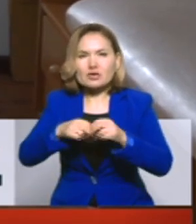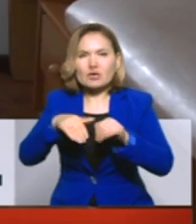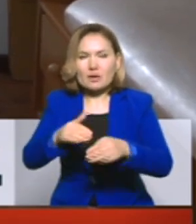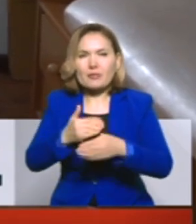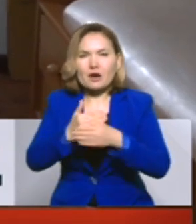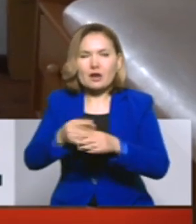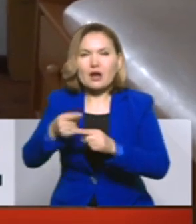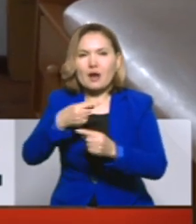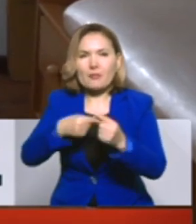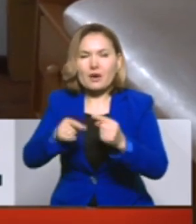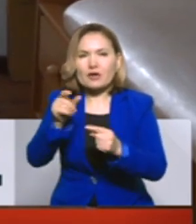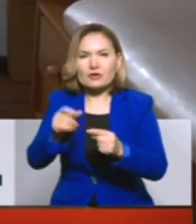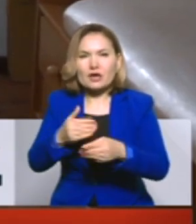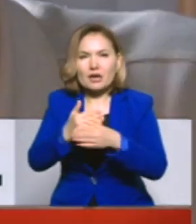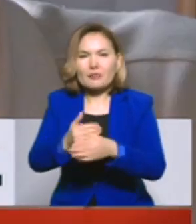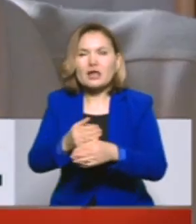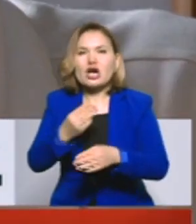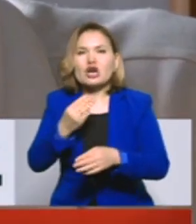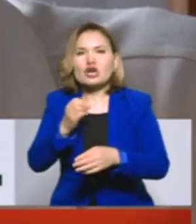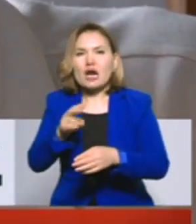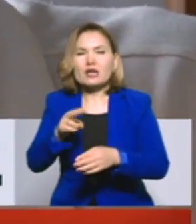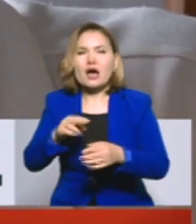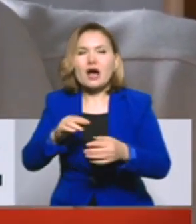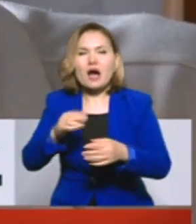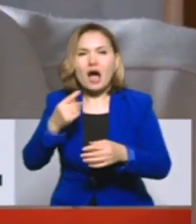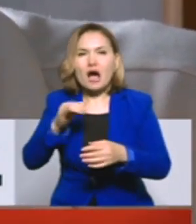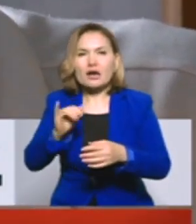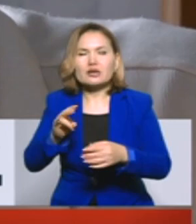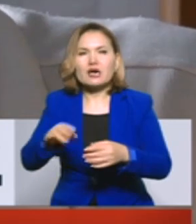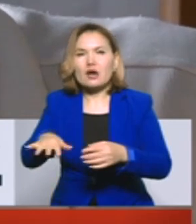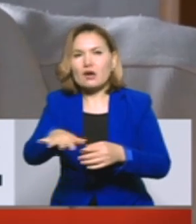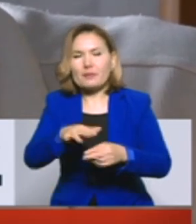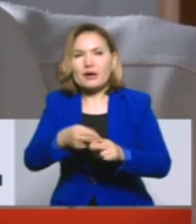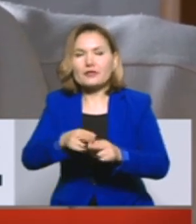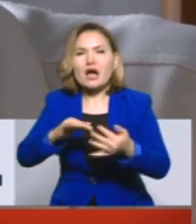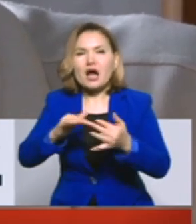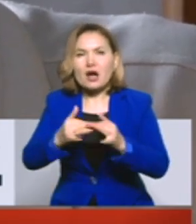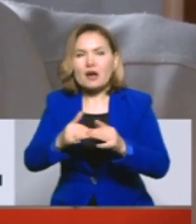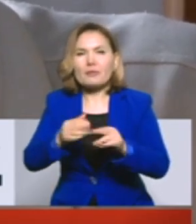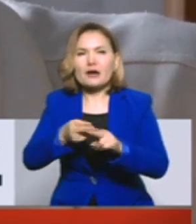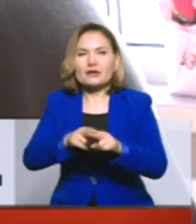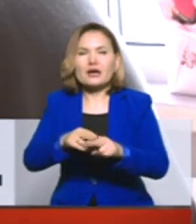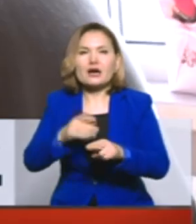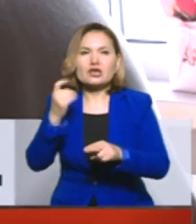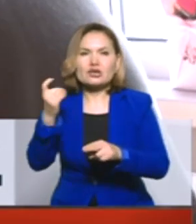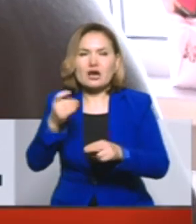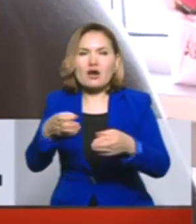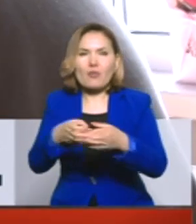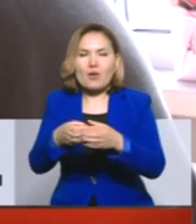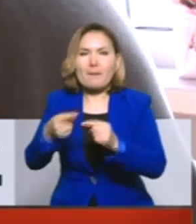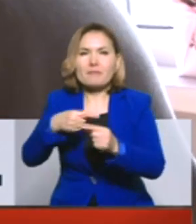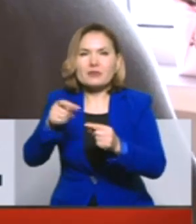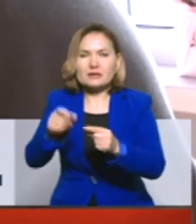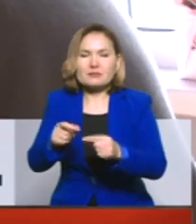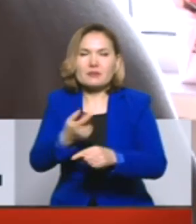атсалысып жатыр. Мәселен, Шалақын ауданындағы Жаңаталап ауылына жергілікті шаруашылық медициналық пункт салып